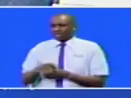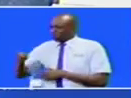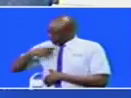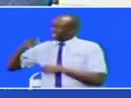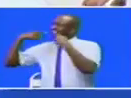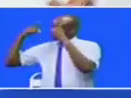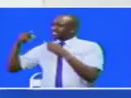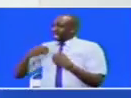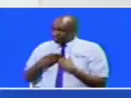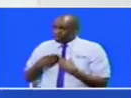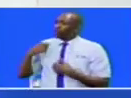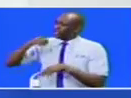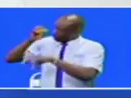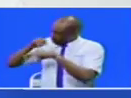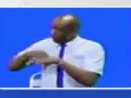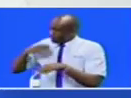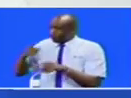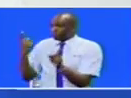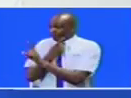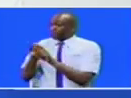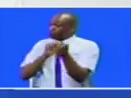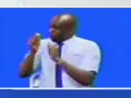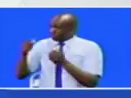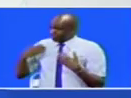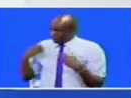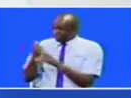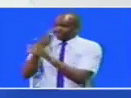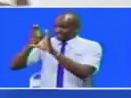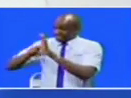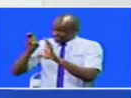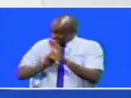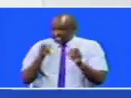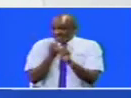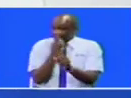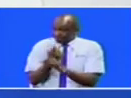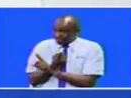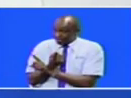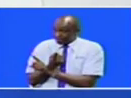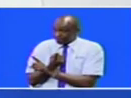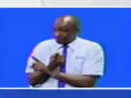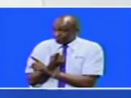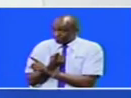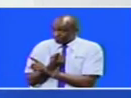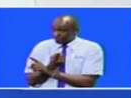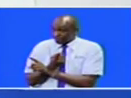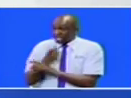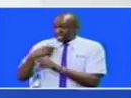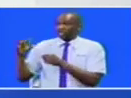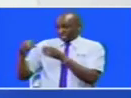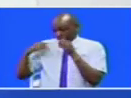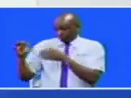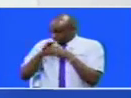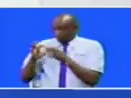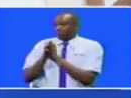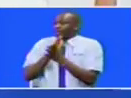tulikuwa tunaita wagombeaji wa viti katika viti tofauti in our coalition and our